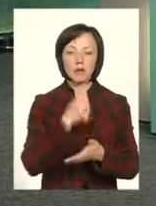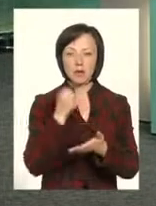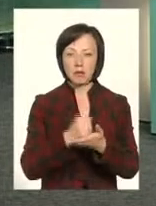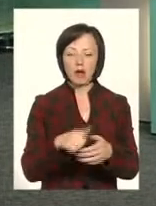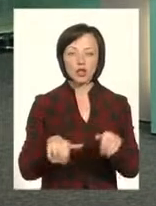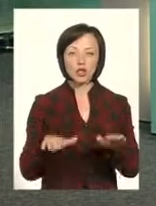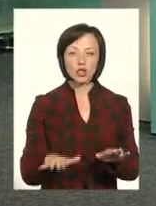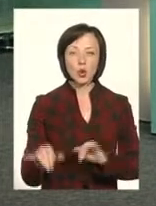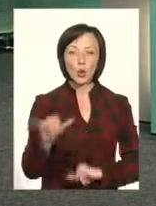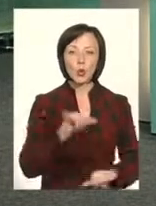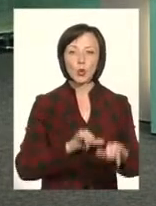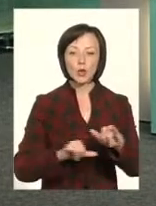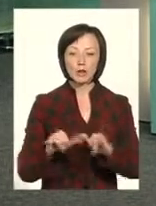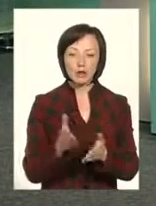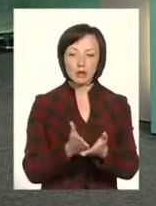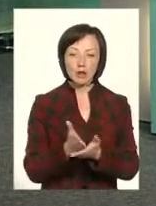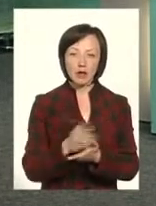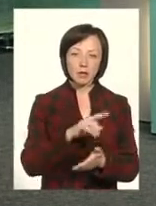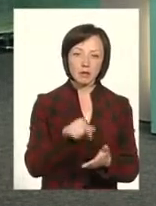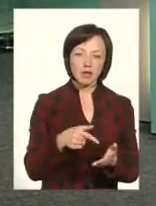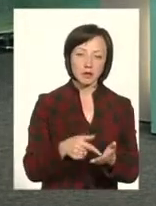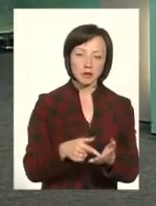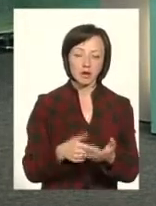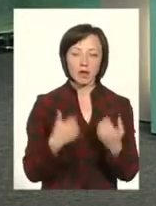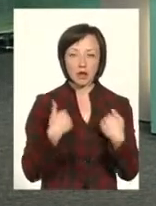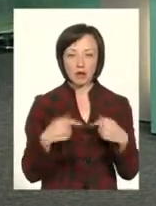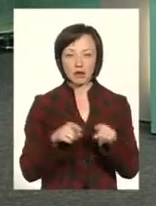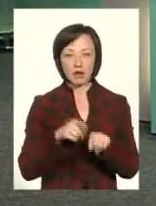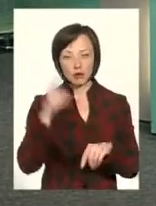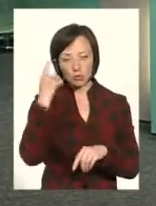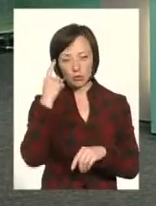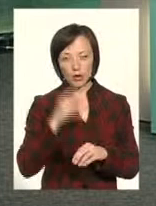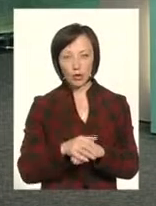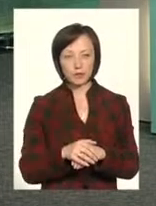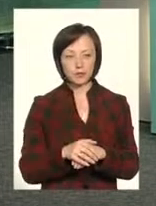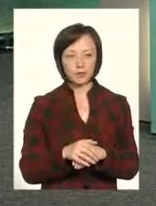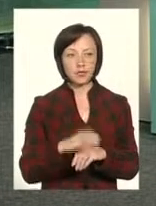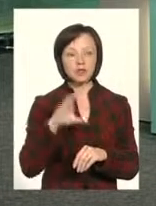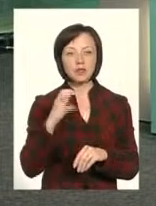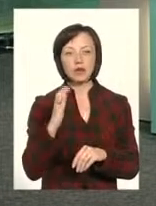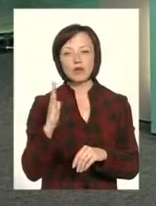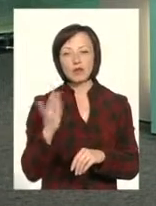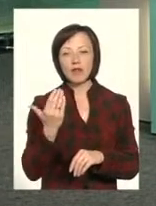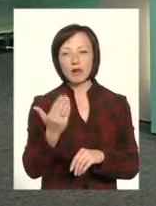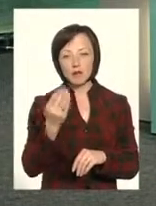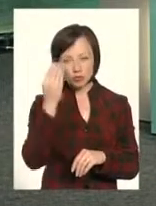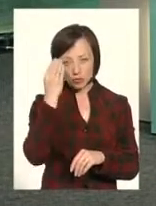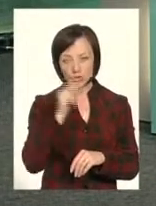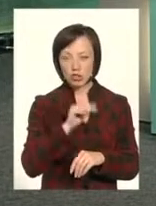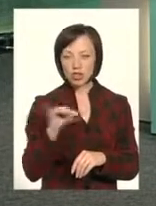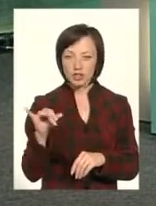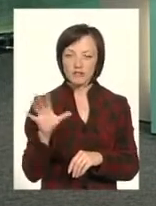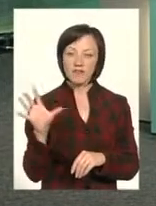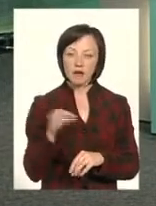рішення, куди йде місто, в тому чи іншому напрямку, я так думаю. Сергій Володимирович, на вашу думку, чи